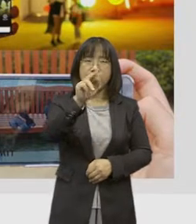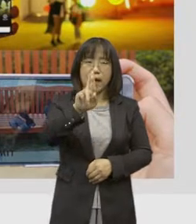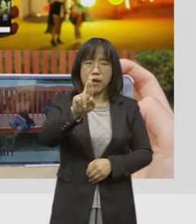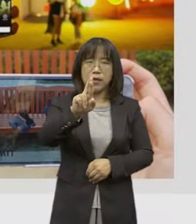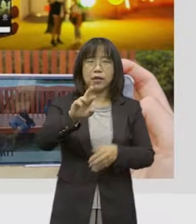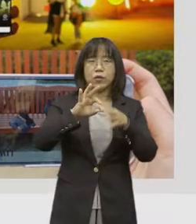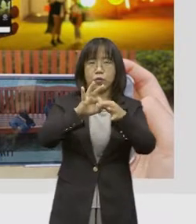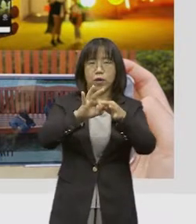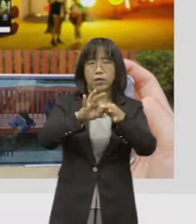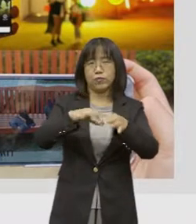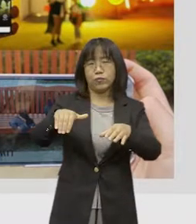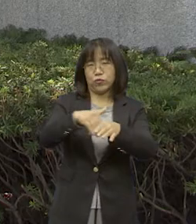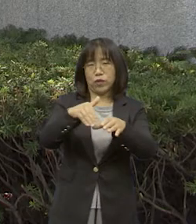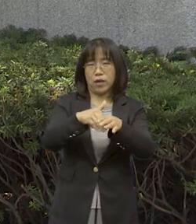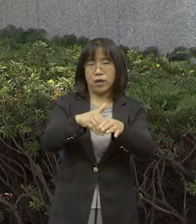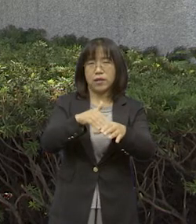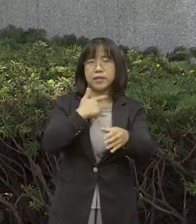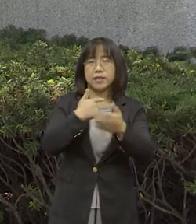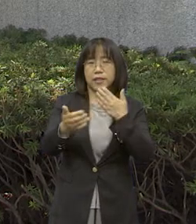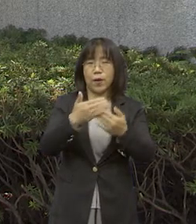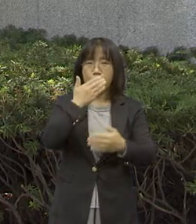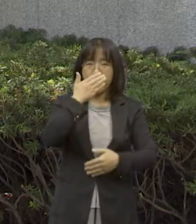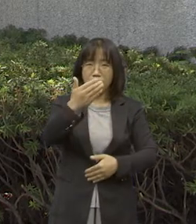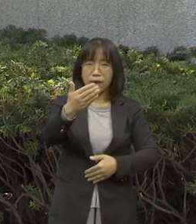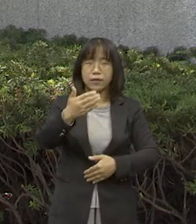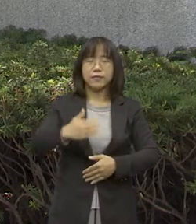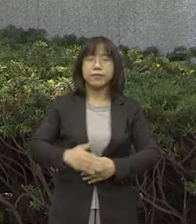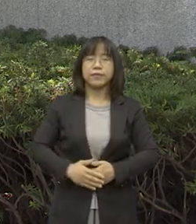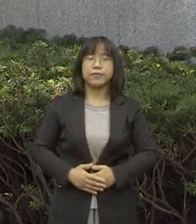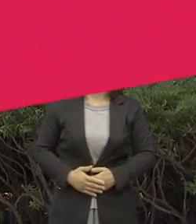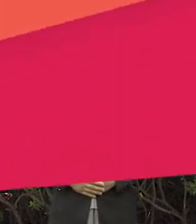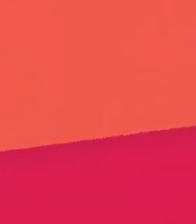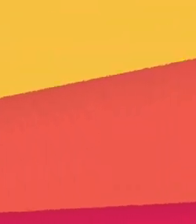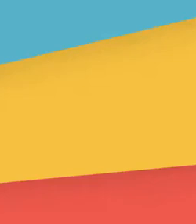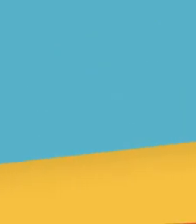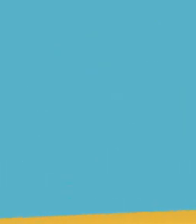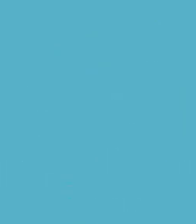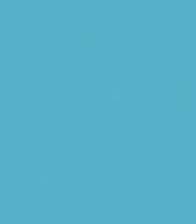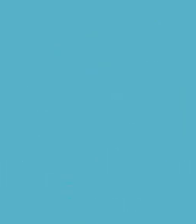통한 거리 미술관과 박물관을 만나볼 수 있습니다.